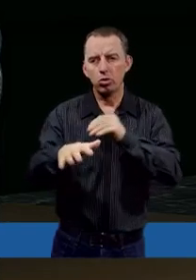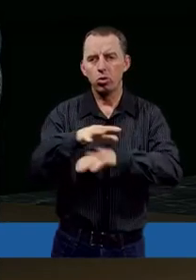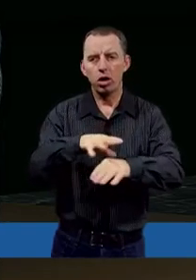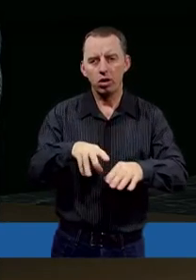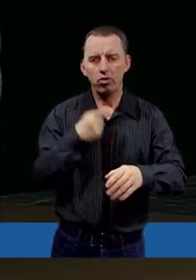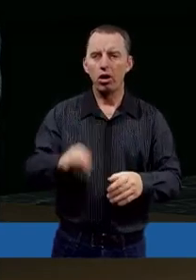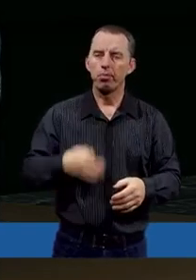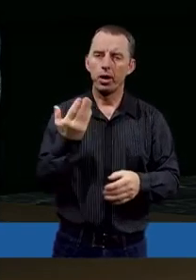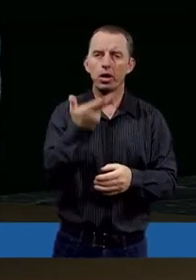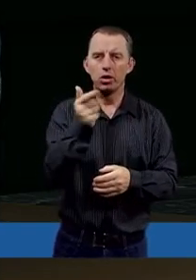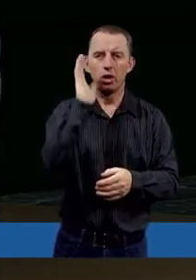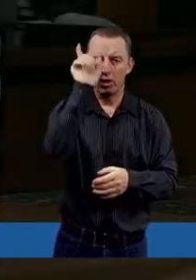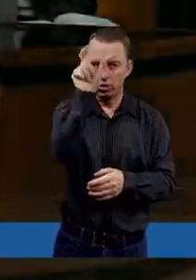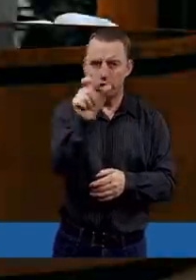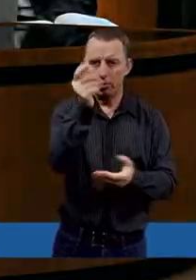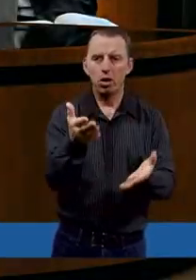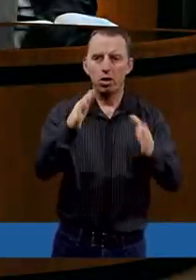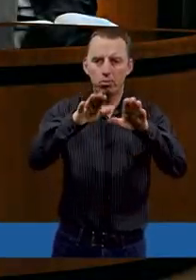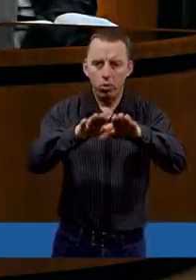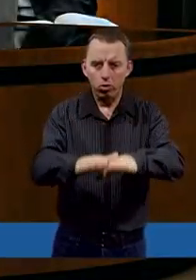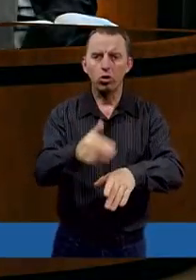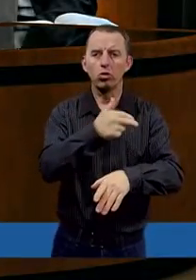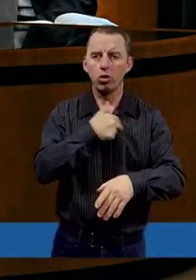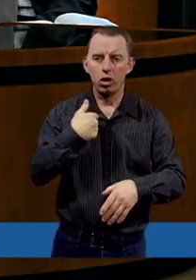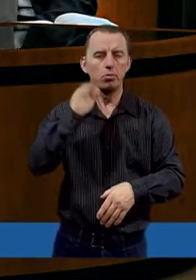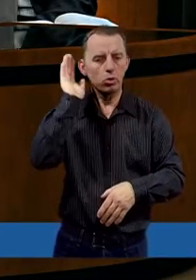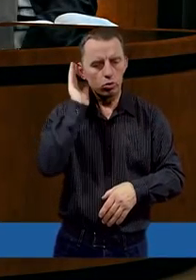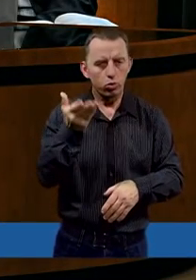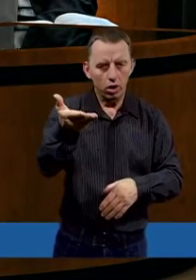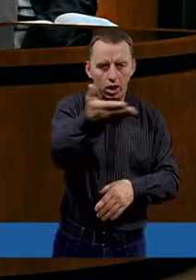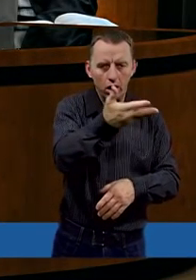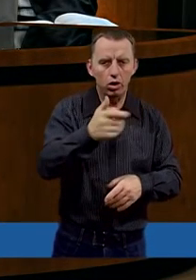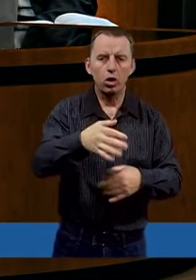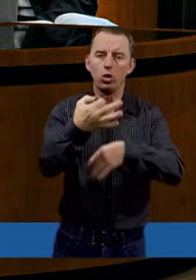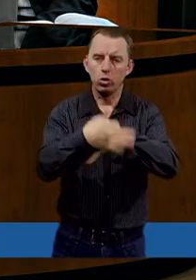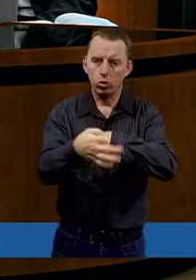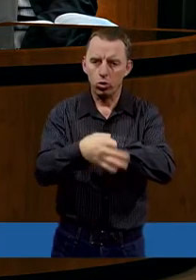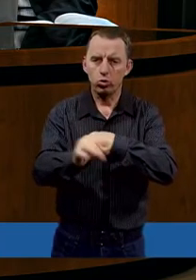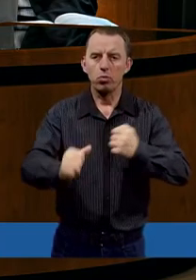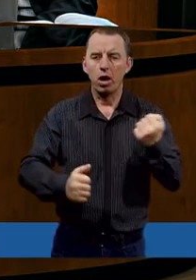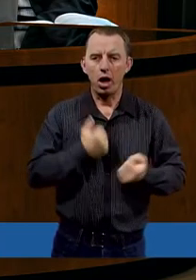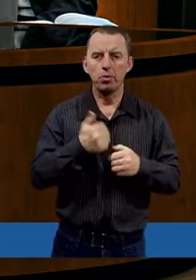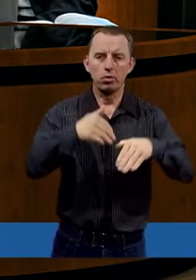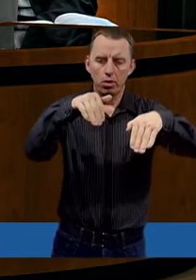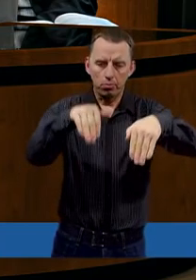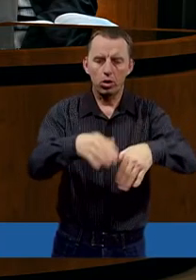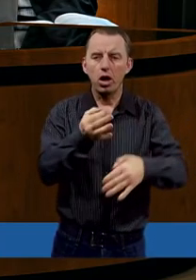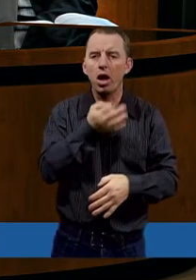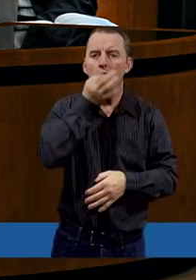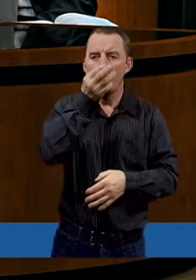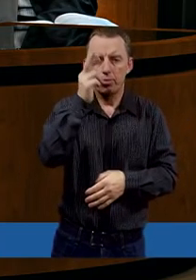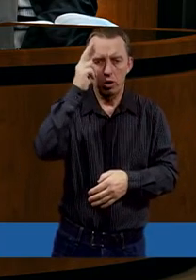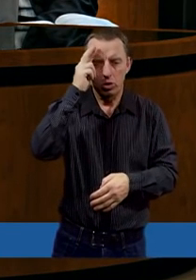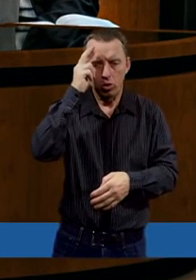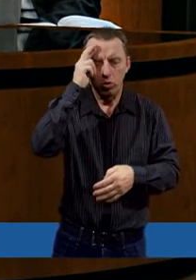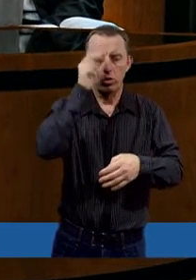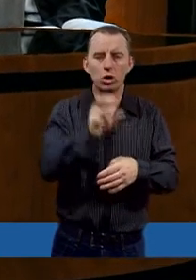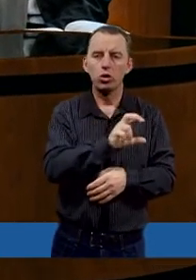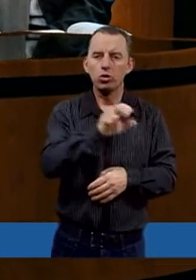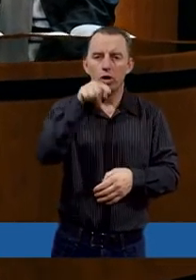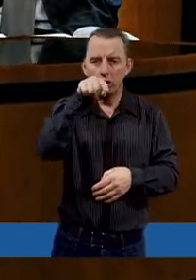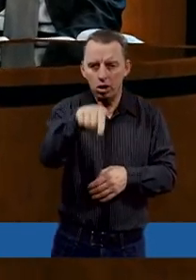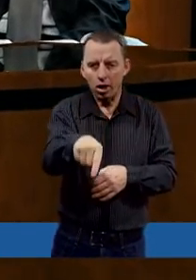Świętego, Panie, i Ciebie. Pobłogosław nam i słuchaczom to studium, abyśmy mogli lepiej zrozumieć, czy